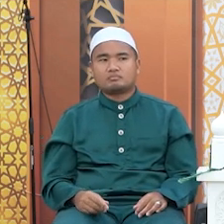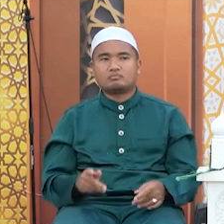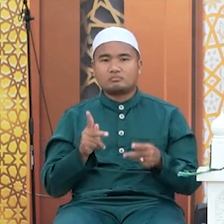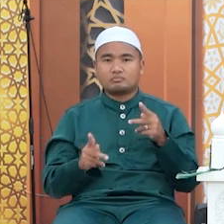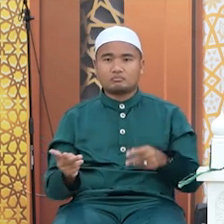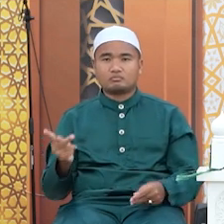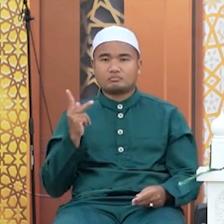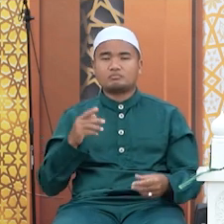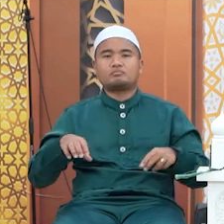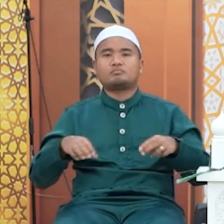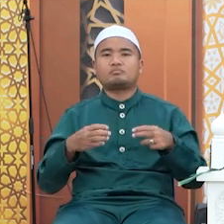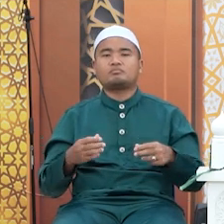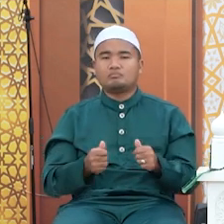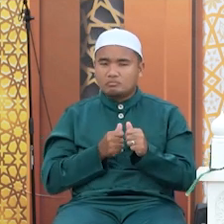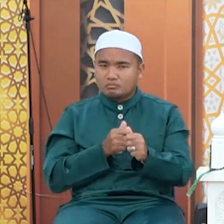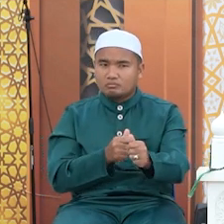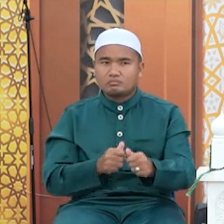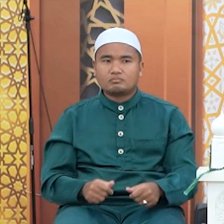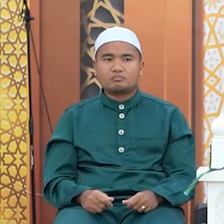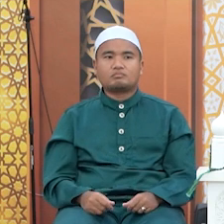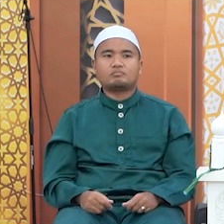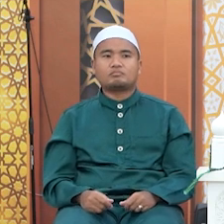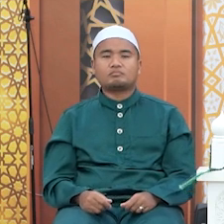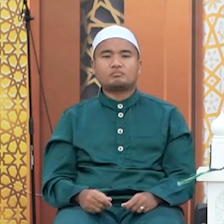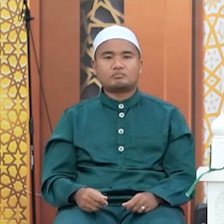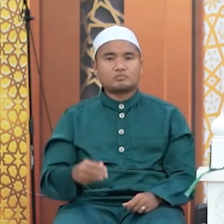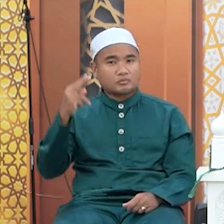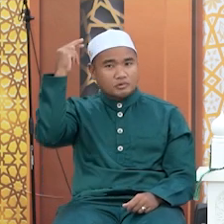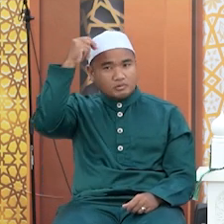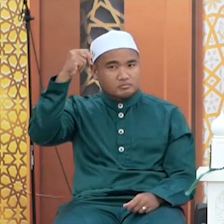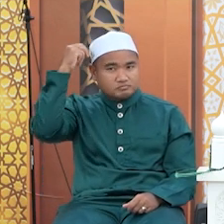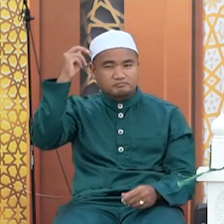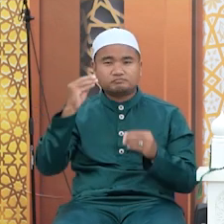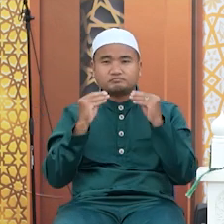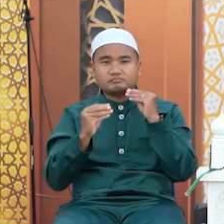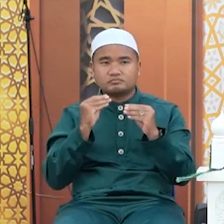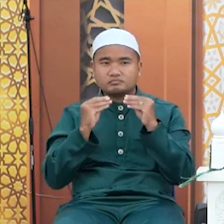Bukan sekadar itu, Nabi ajar kepada kita orang salah pun,